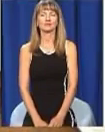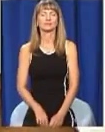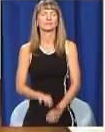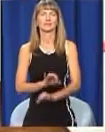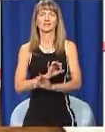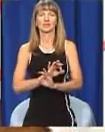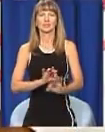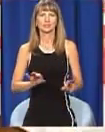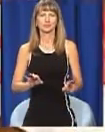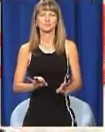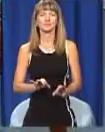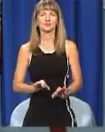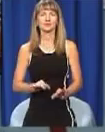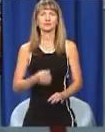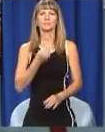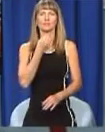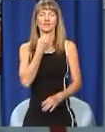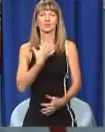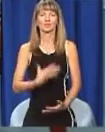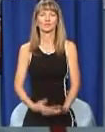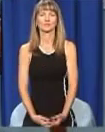Отлично. Так.